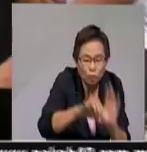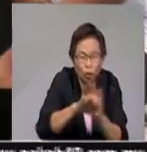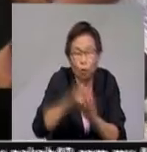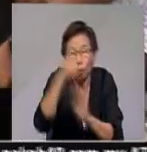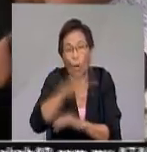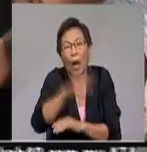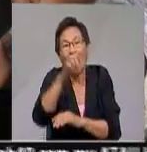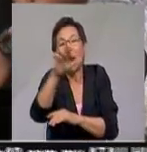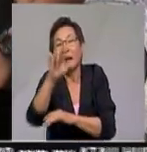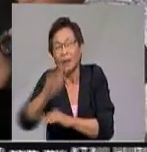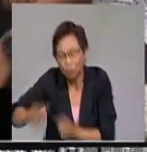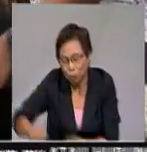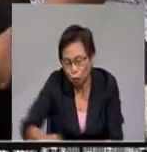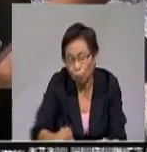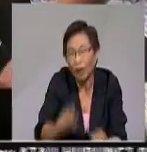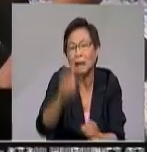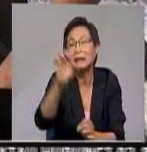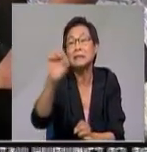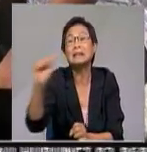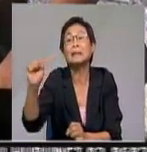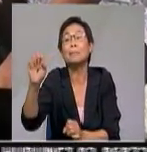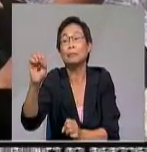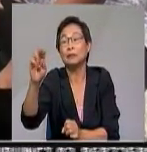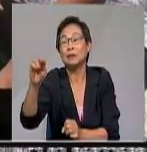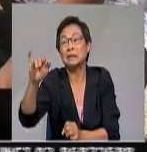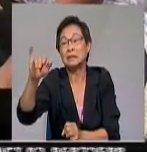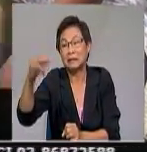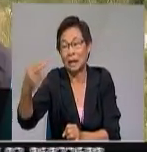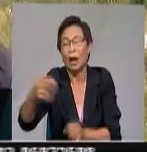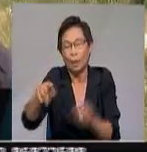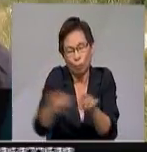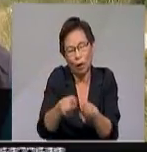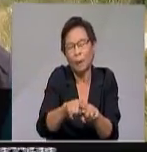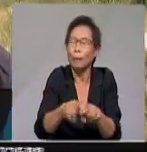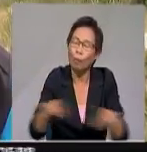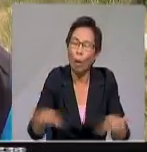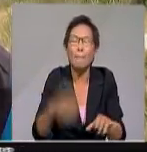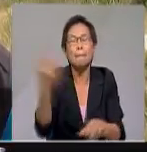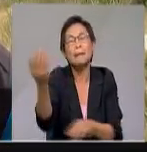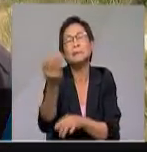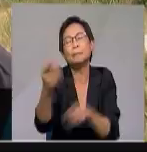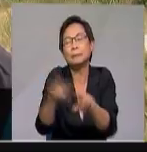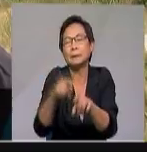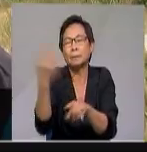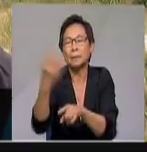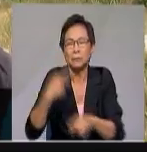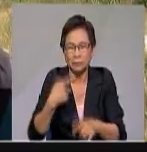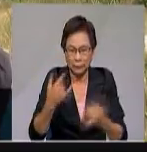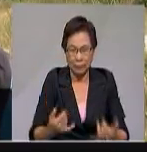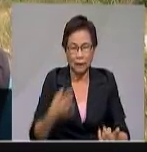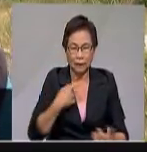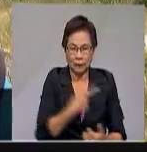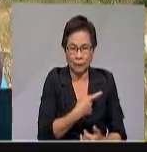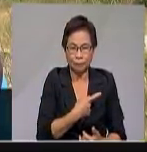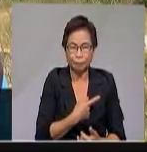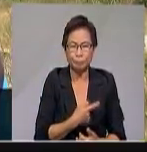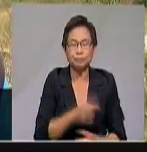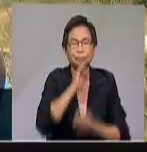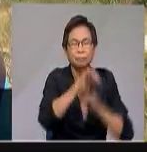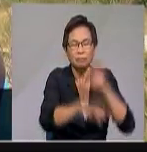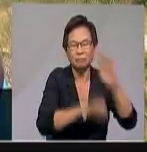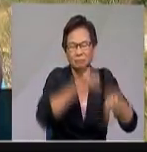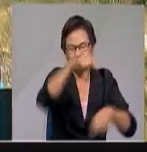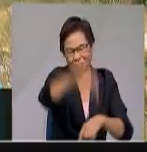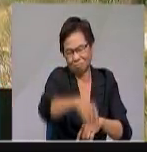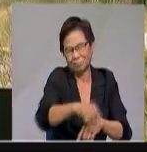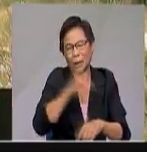Sungai Semenye boleh beroperasi semula seperti biasa. Sekarang ini kita akan terus monitor, make sure sisa yang ada di sini